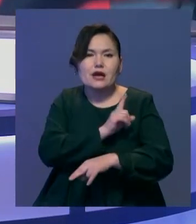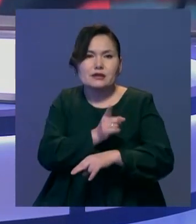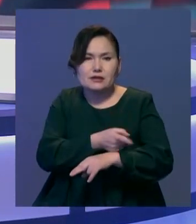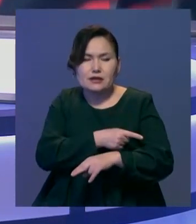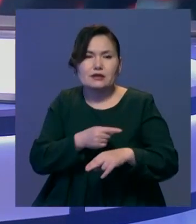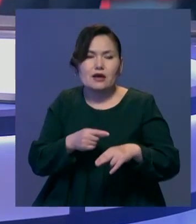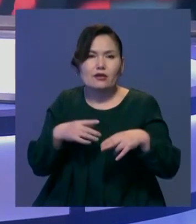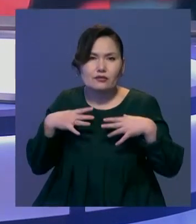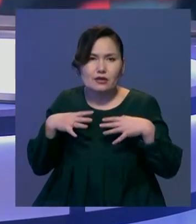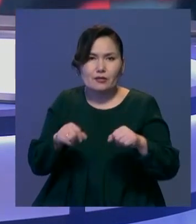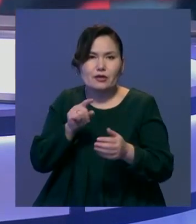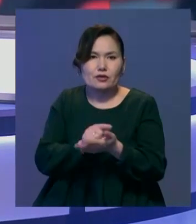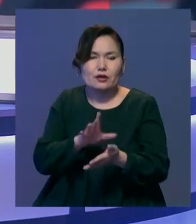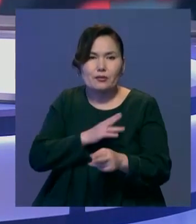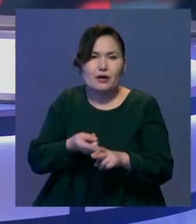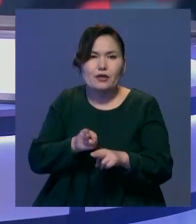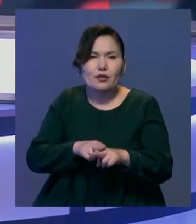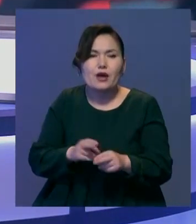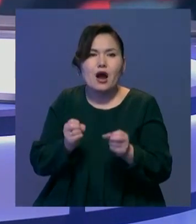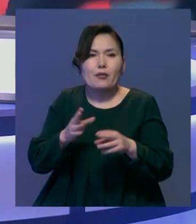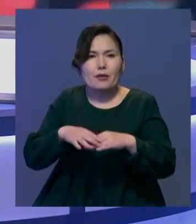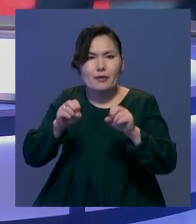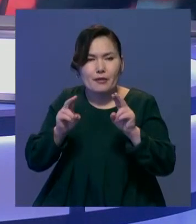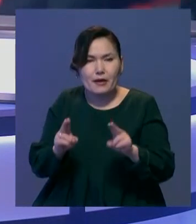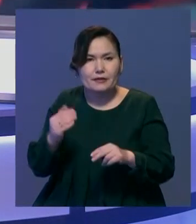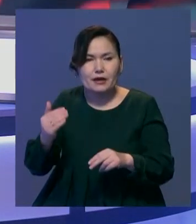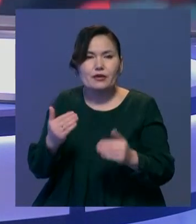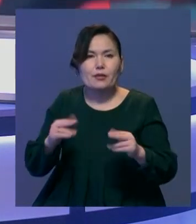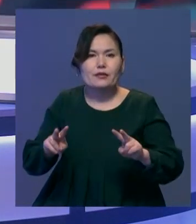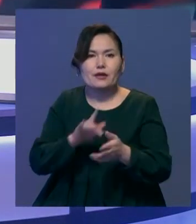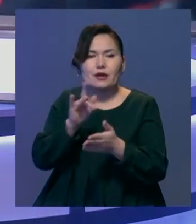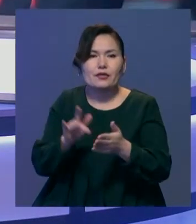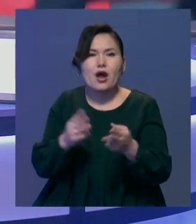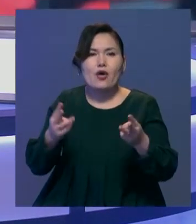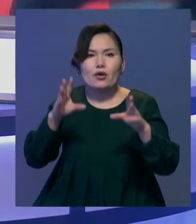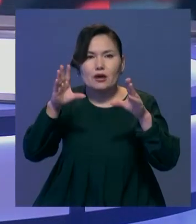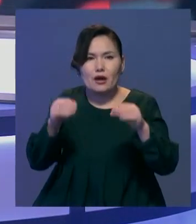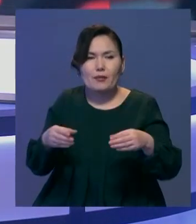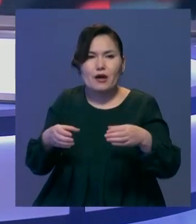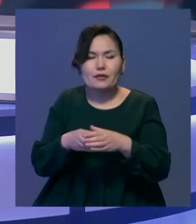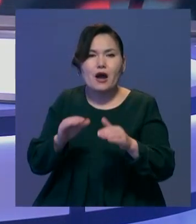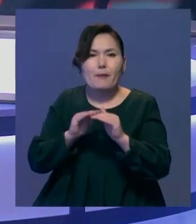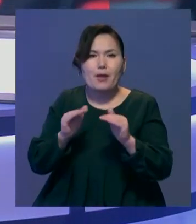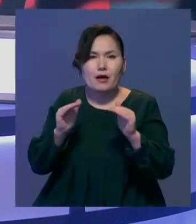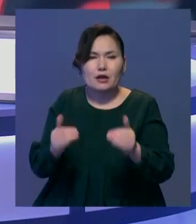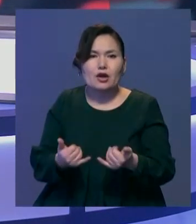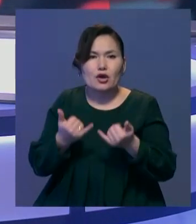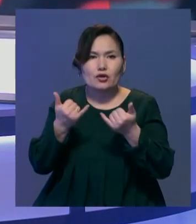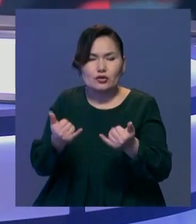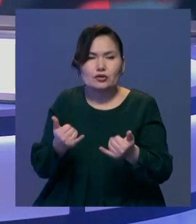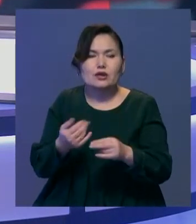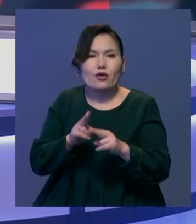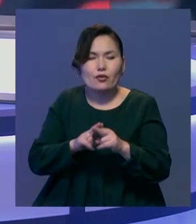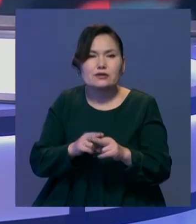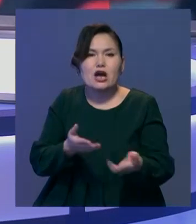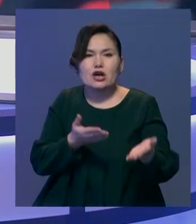жүйке керек. Сондықтан да шығар қауіпті мамандық саналады. Бүгін елордадағы өрт сөндіру бөлімдері балалар үшін ашық есік күнін